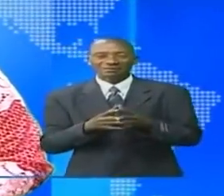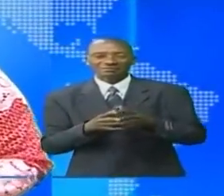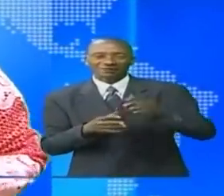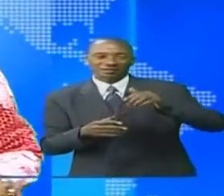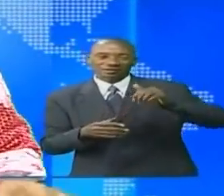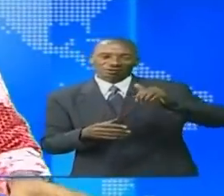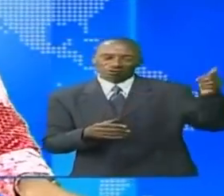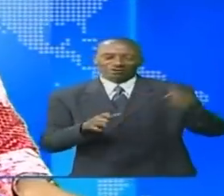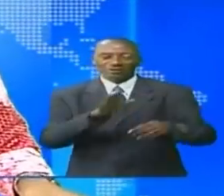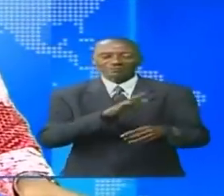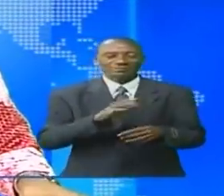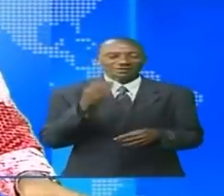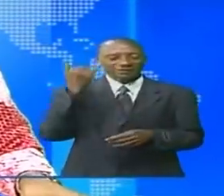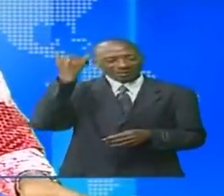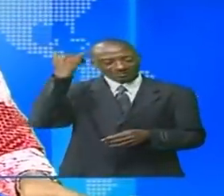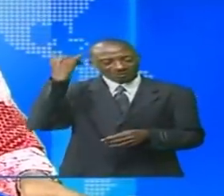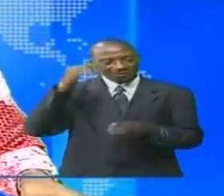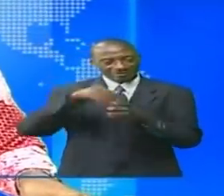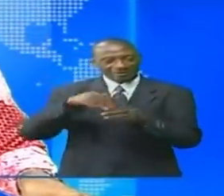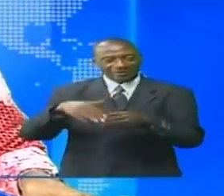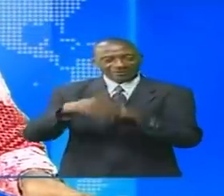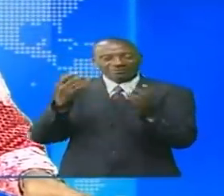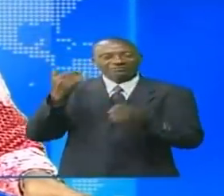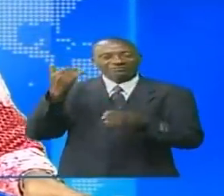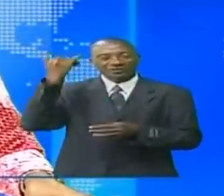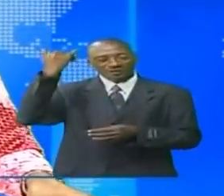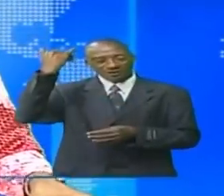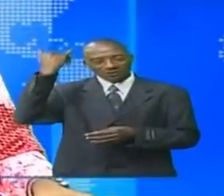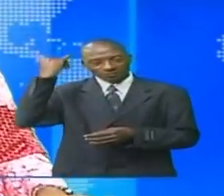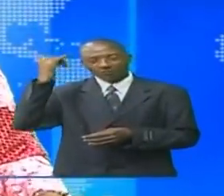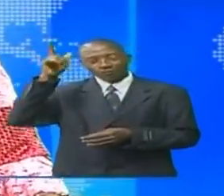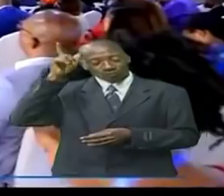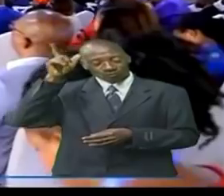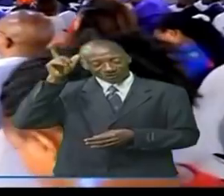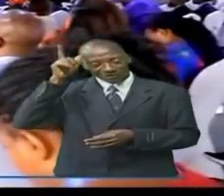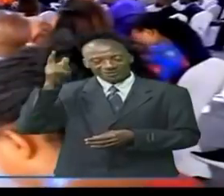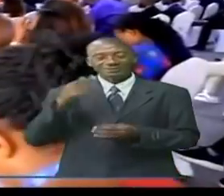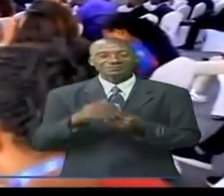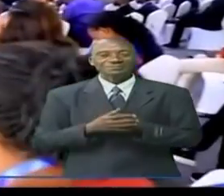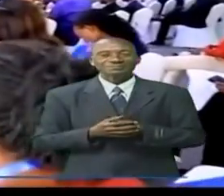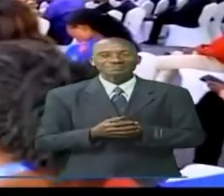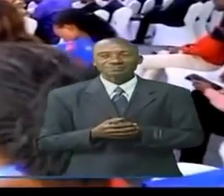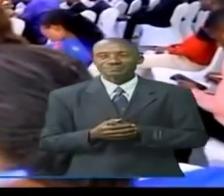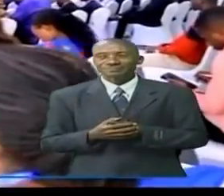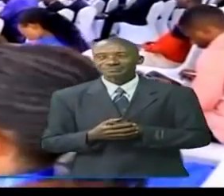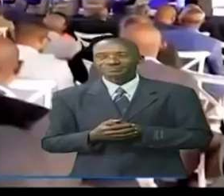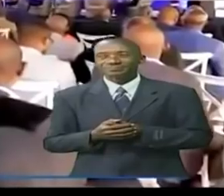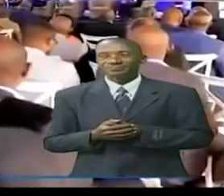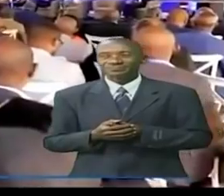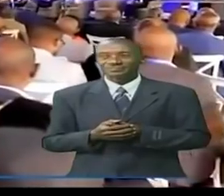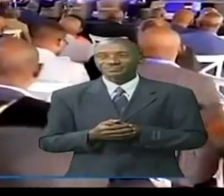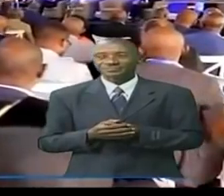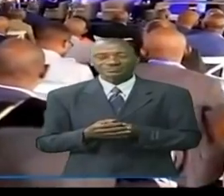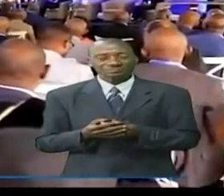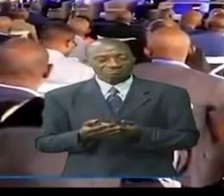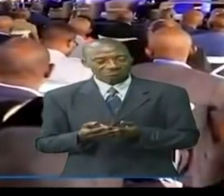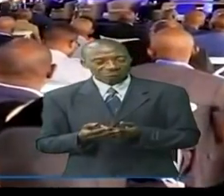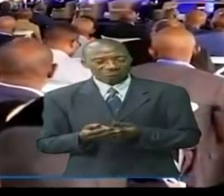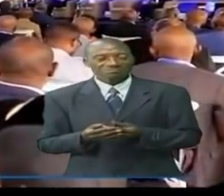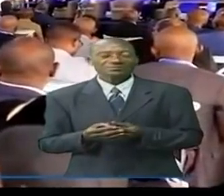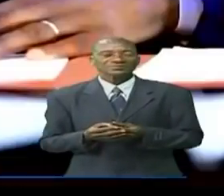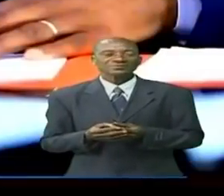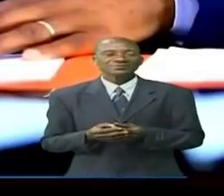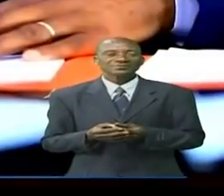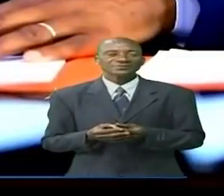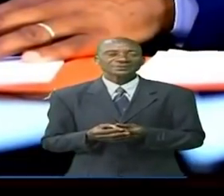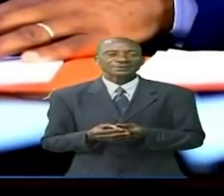à l'université de Lubumbashi. C'était devant un parterre d'officiels. Africain d'excellence où les batteries a été lancée ce vendredi 22 avril